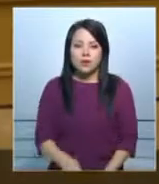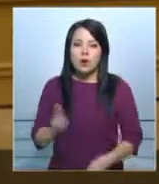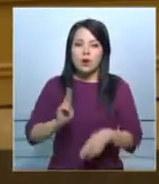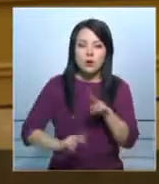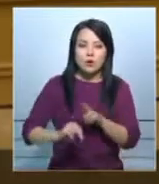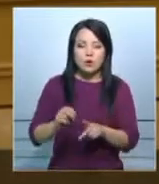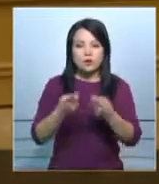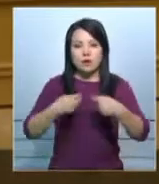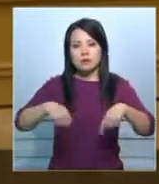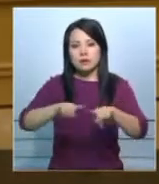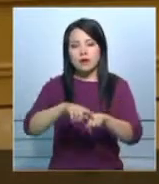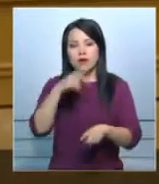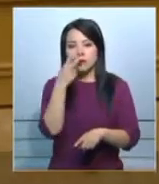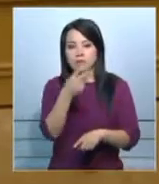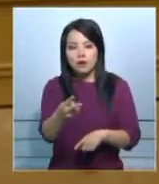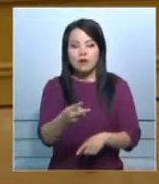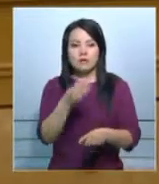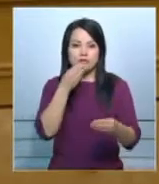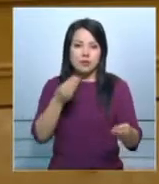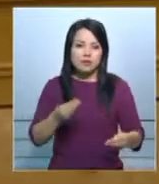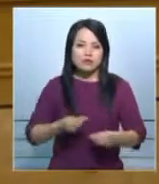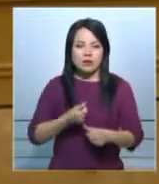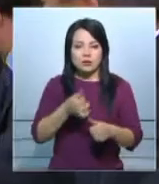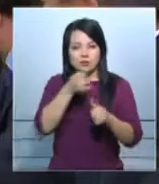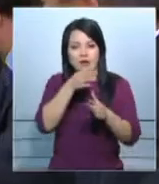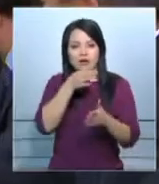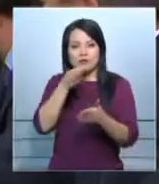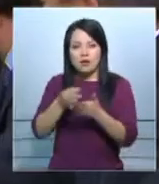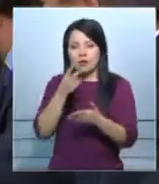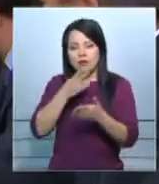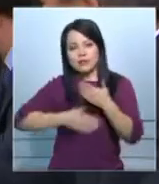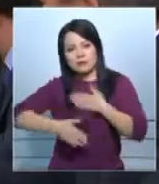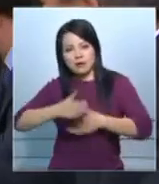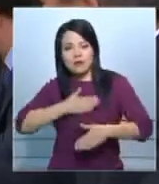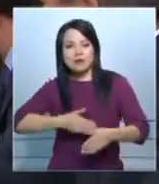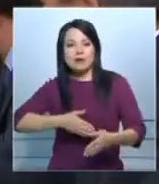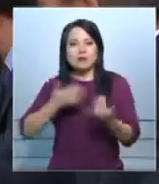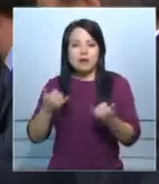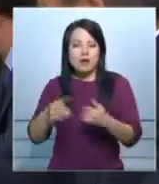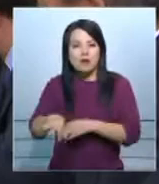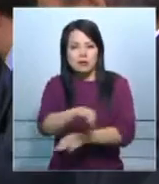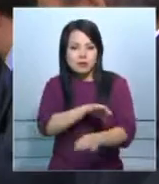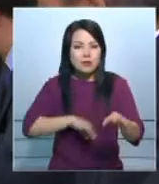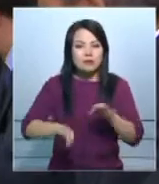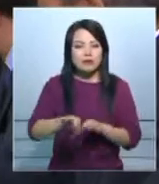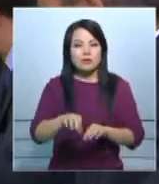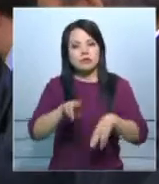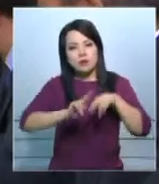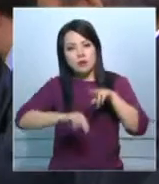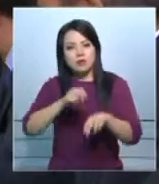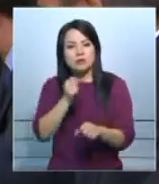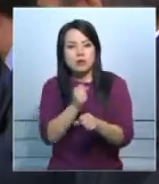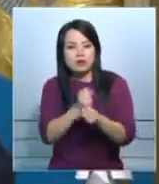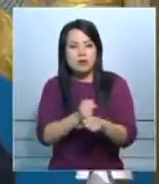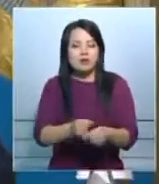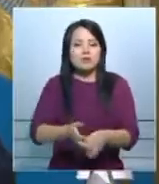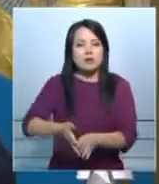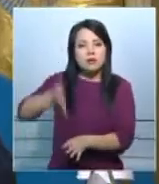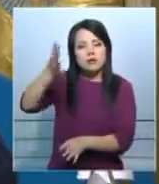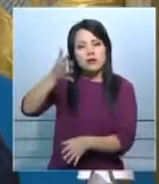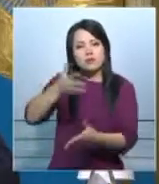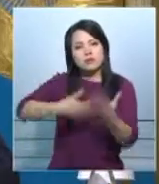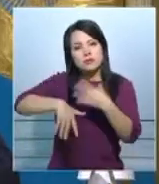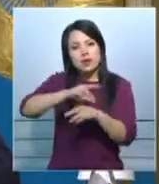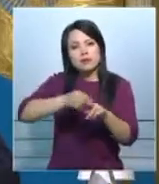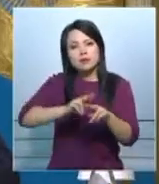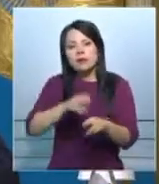Құрылыс алаңын көргеннен кейінгі керемет әсерімді сізге жеткізгеніме қуаныштымын. Архитектуралық көзқарас тұрғысынан барлық ғимараттар үйлесімді,